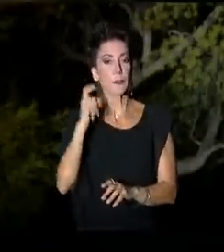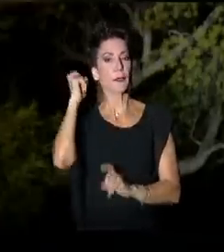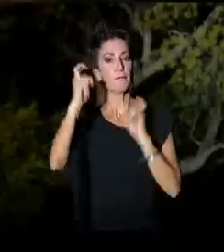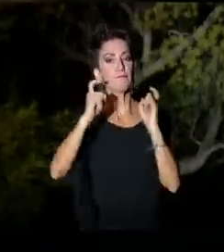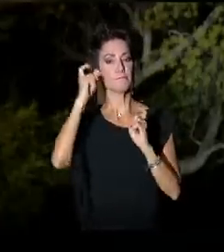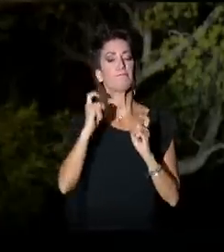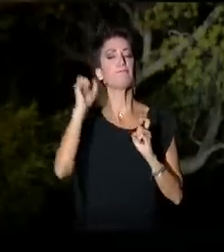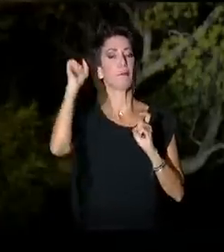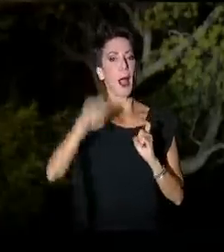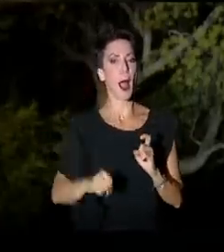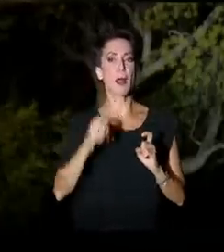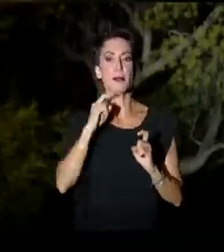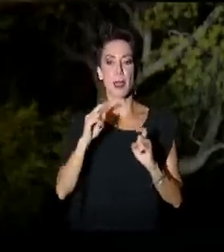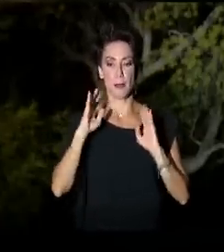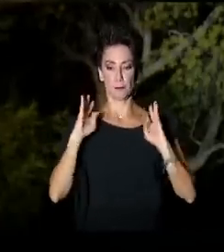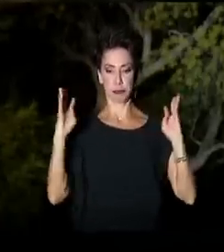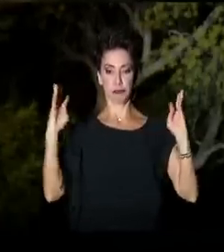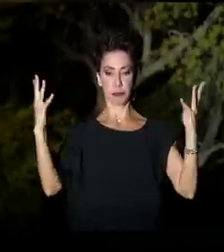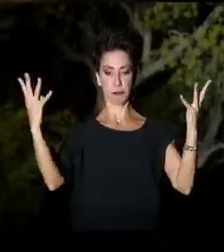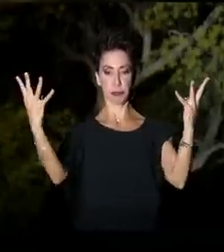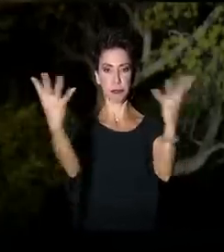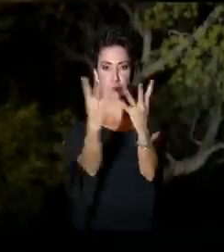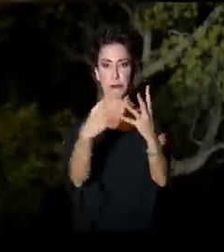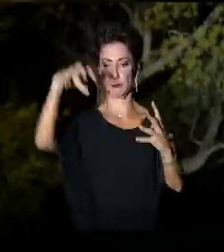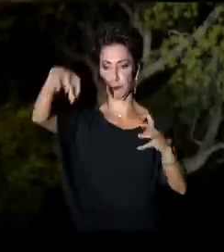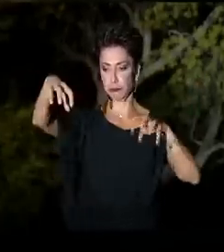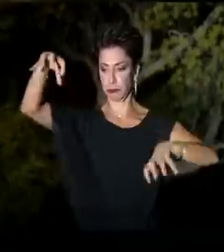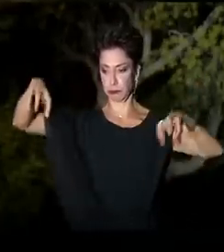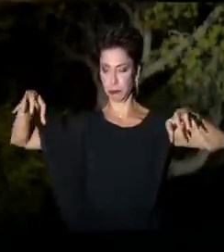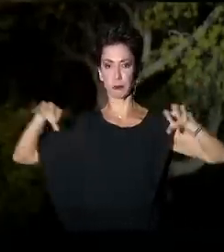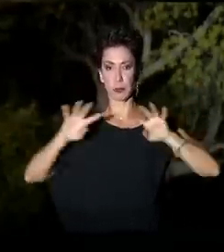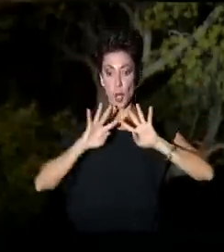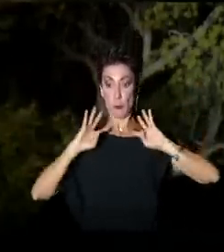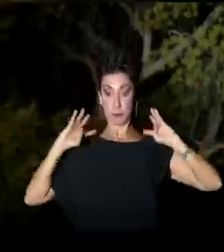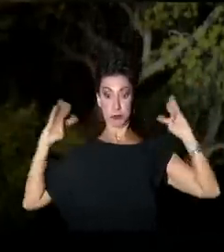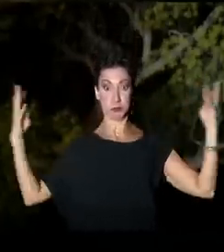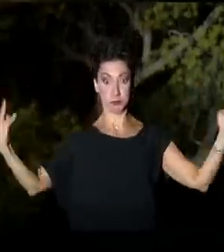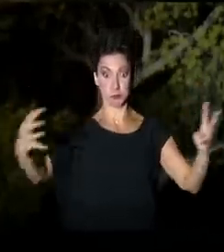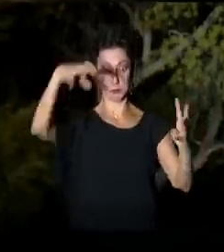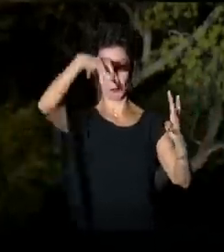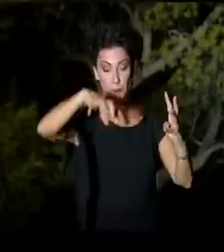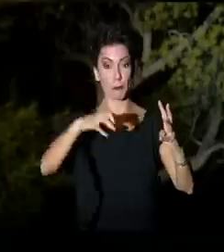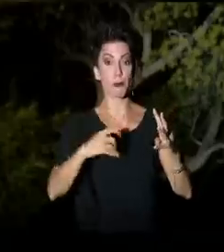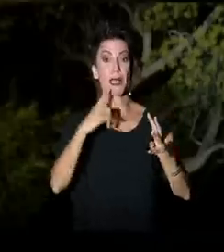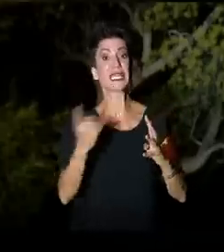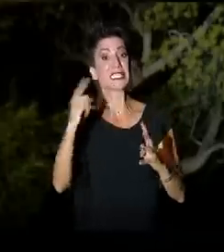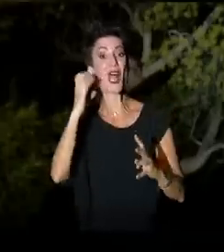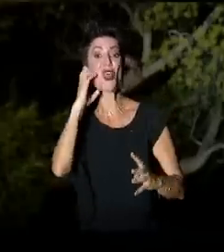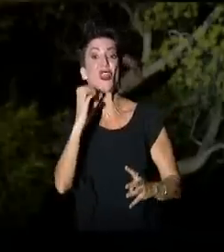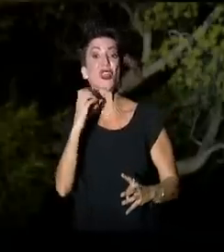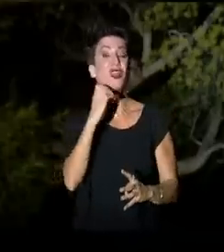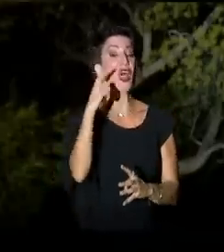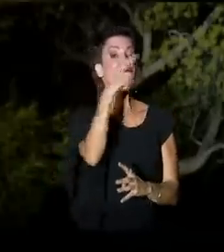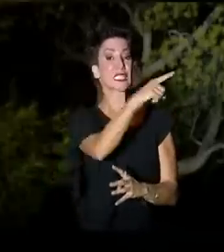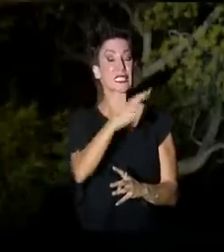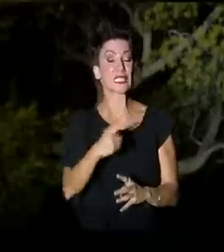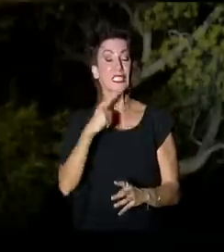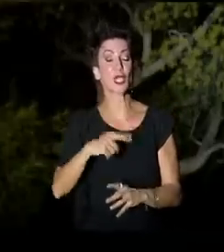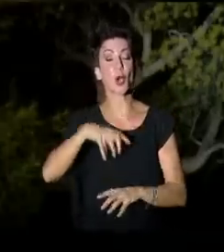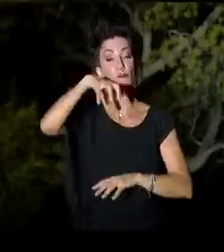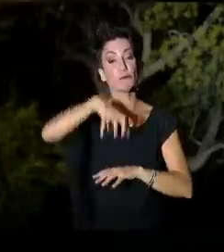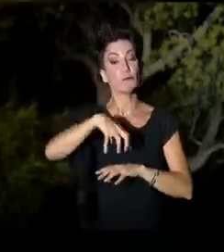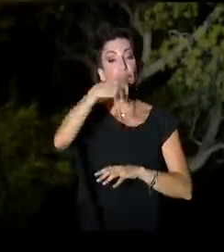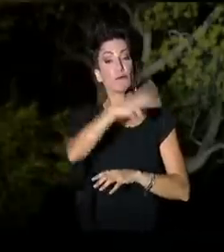φωτισμό των προπυλαίων του Παρθενώνος και του Ερεχθείου, των Τυχών, καθώς και του Ναού του Ηφαίστου στο Θησείο. Η Αθήνα φιλοξένησε